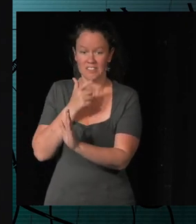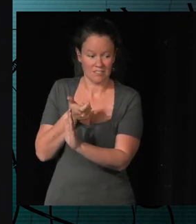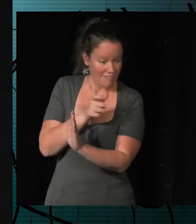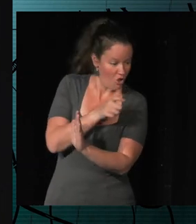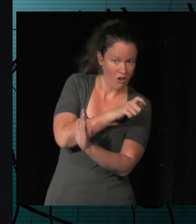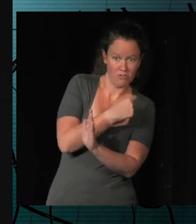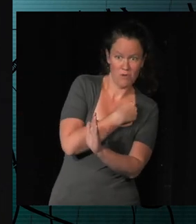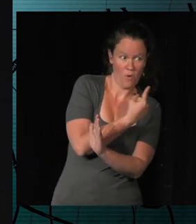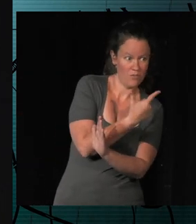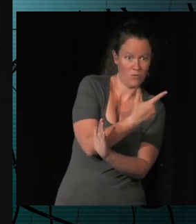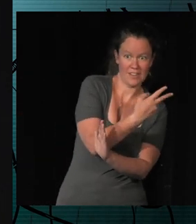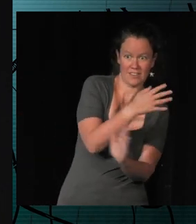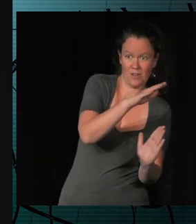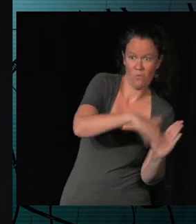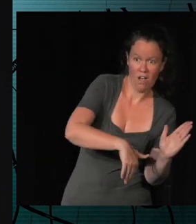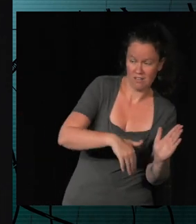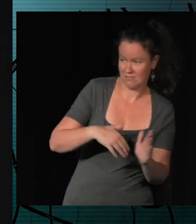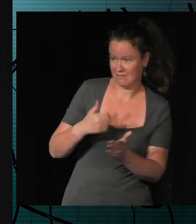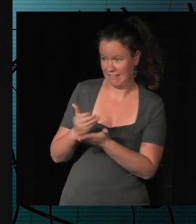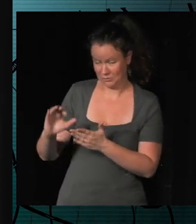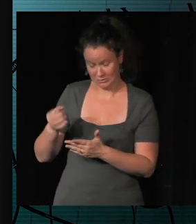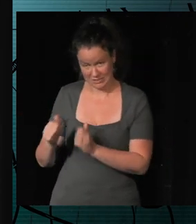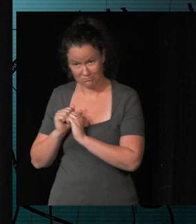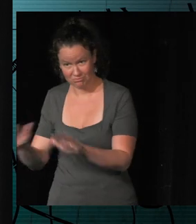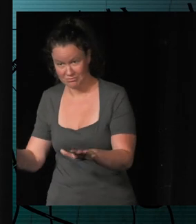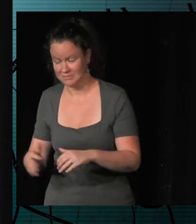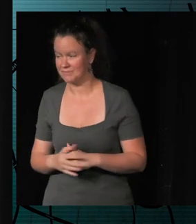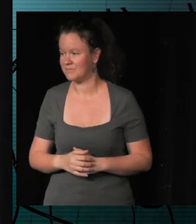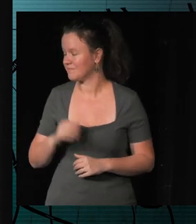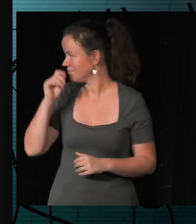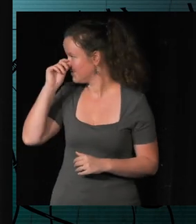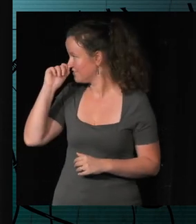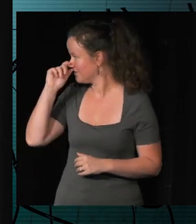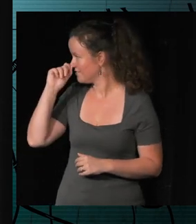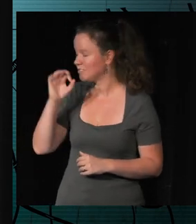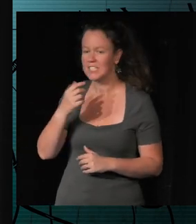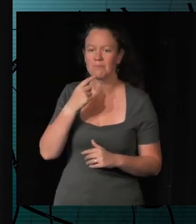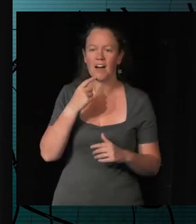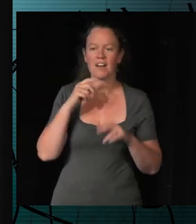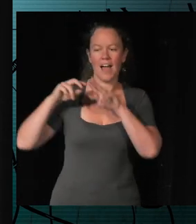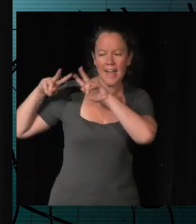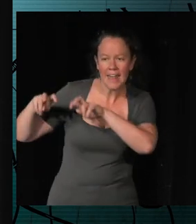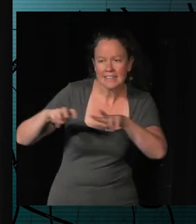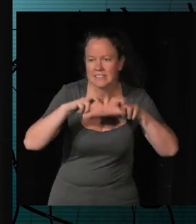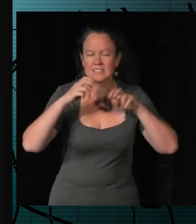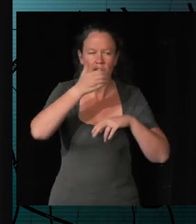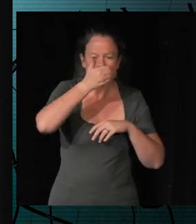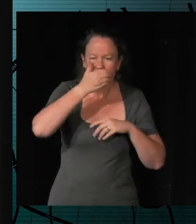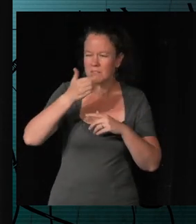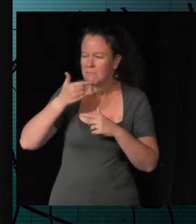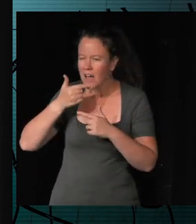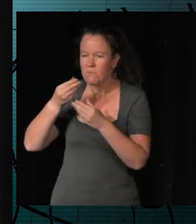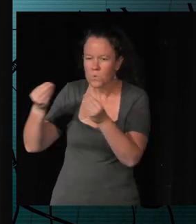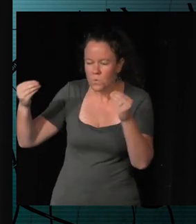c'est pas énorme il y a Laura qui a grandi en fait avec comme tu parlais de taousse de YouTube et des Let's Play et tout ça de toutes les analyses qu'il y a eu autour du jeu aujourd'hui